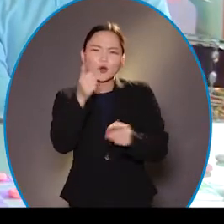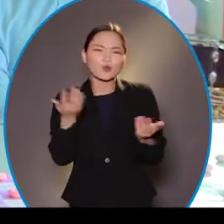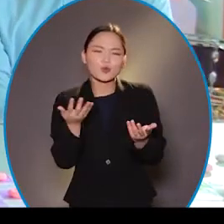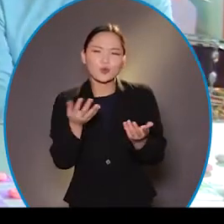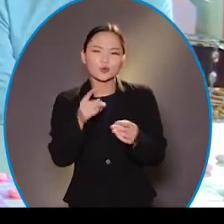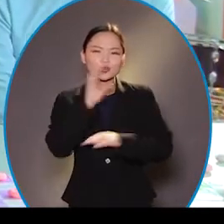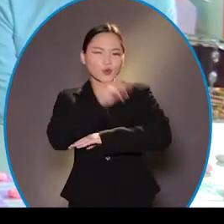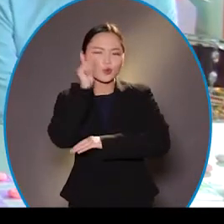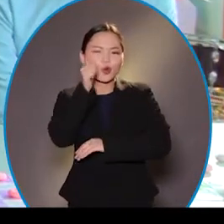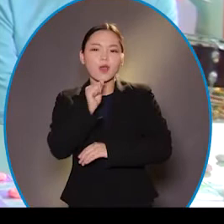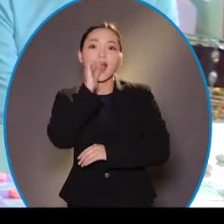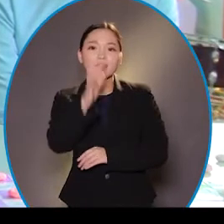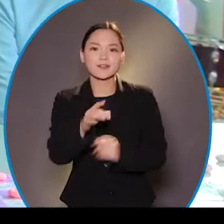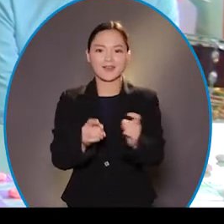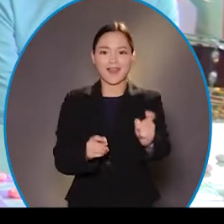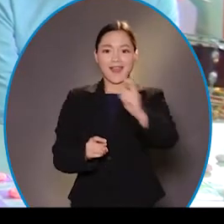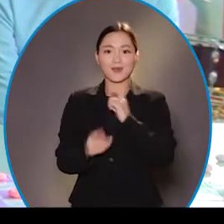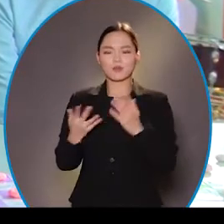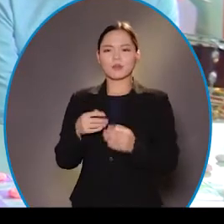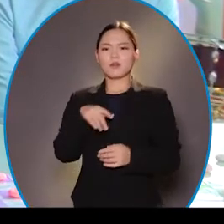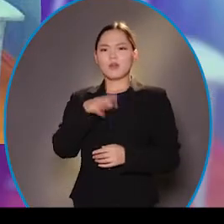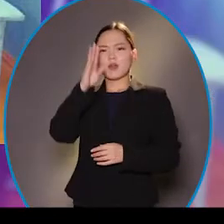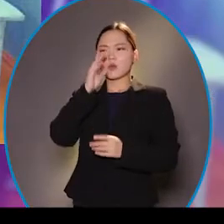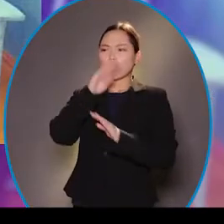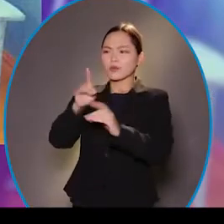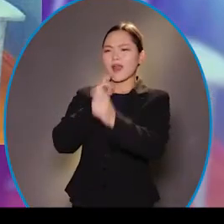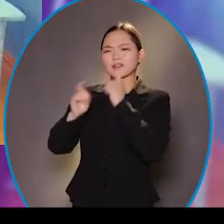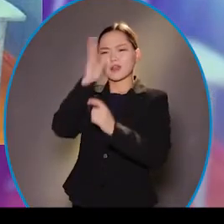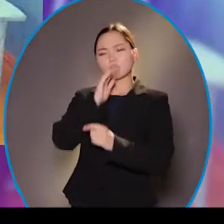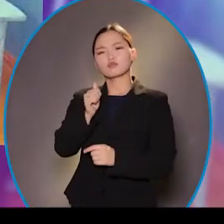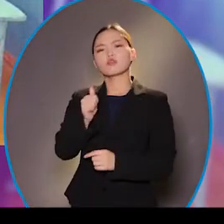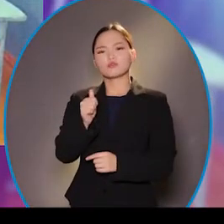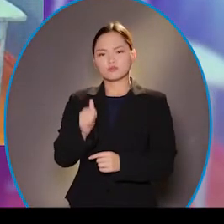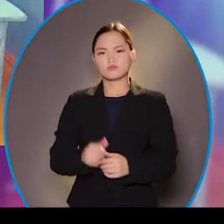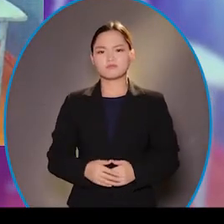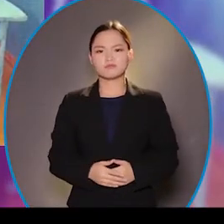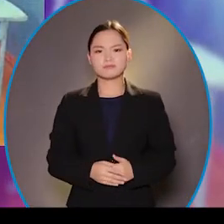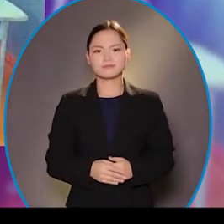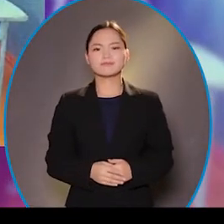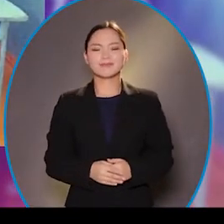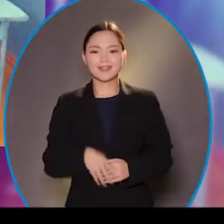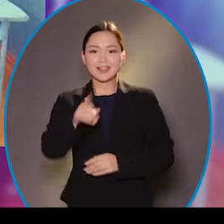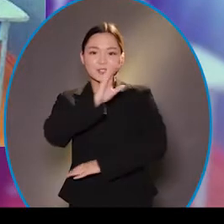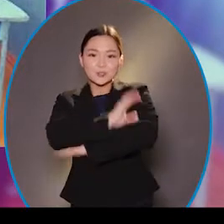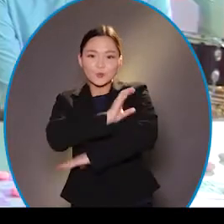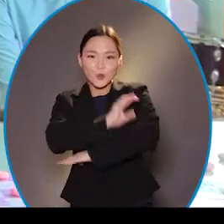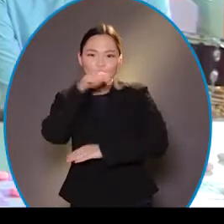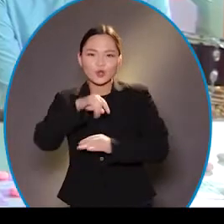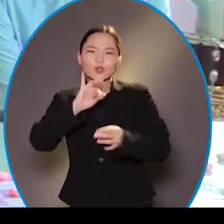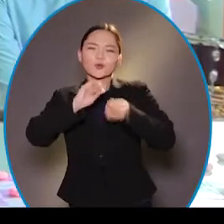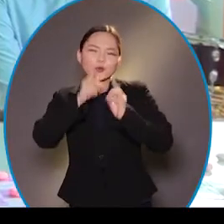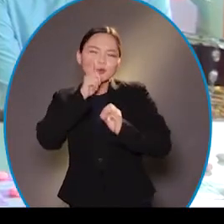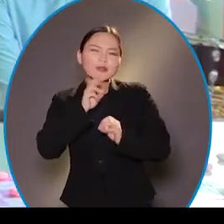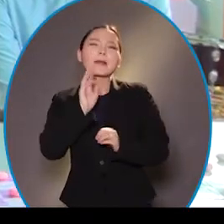хамгийн гоё хүүхдэд хацах гоё гэдэг. Миний дэ сургуультай юу хийх хамгийн